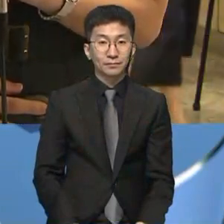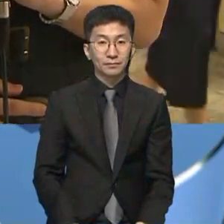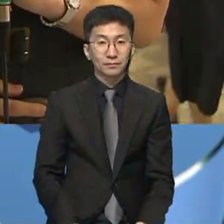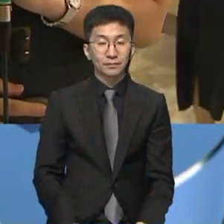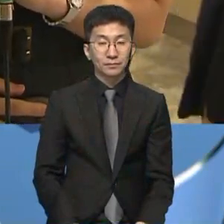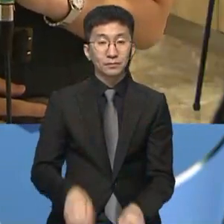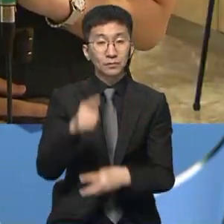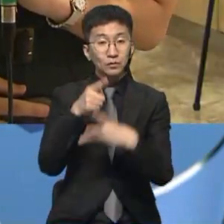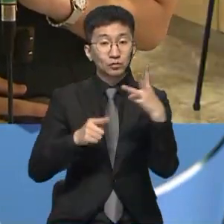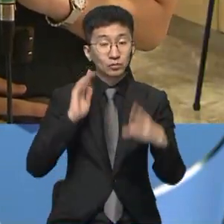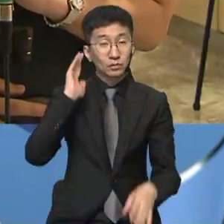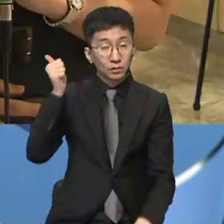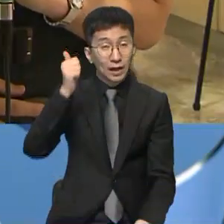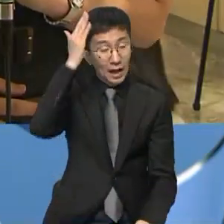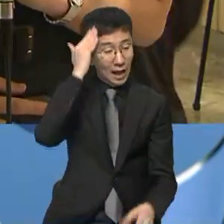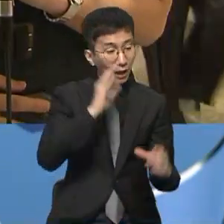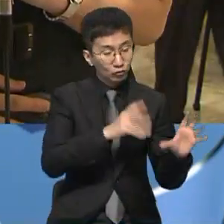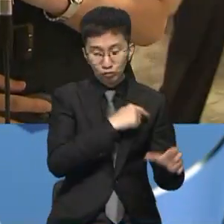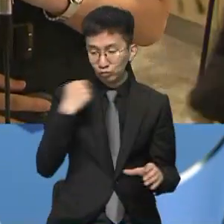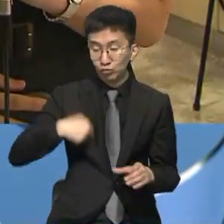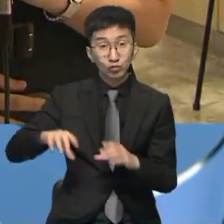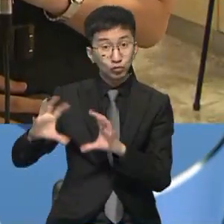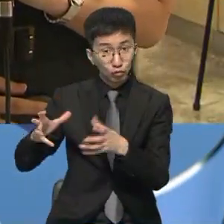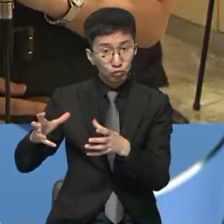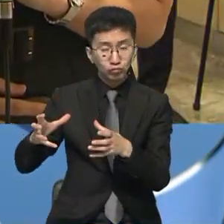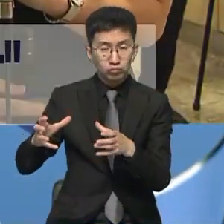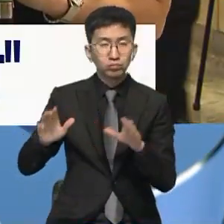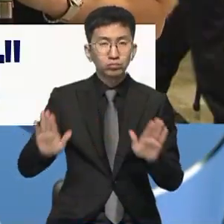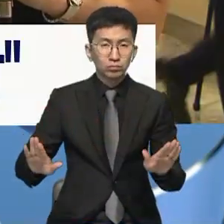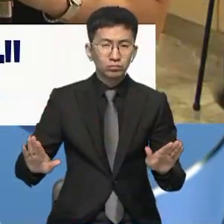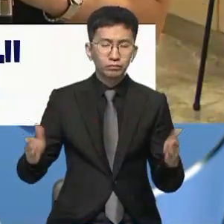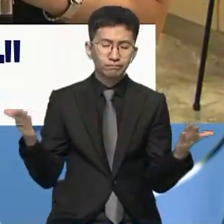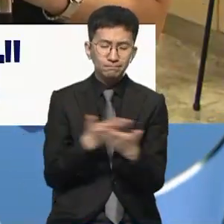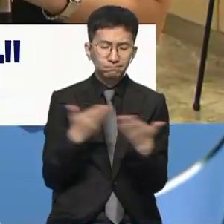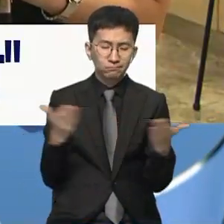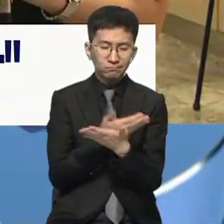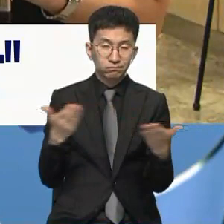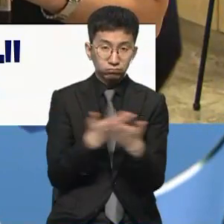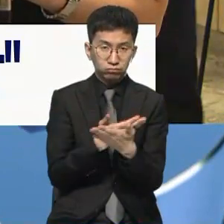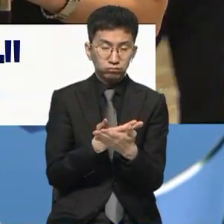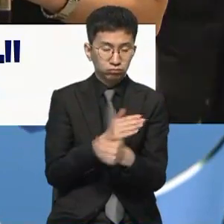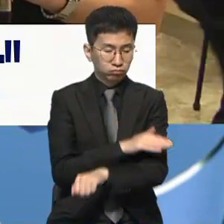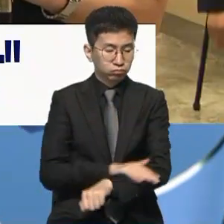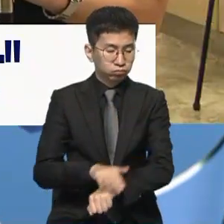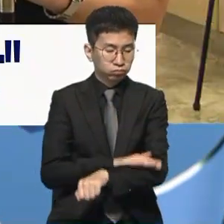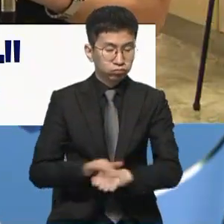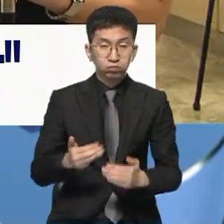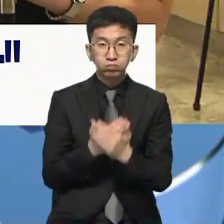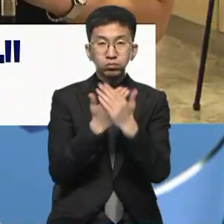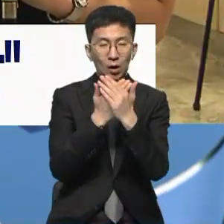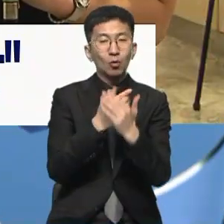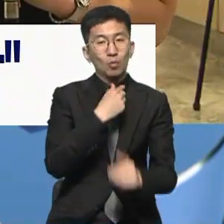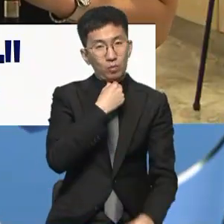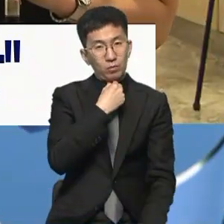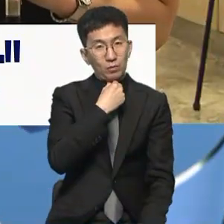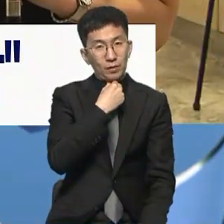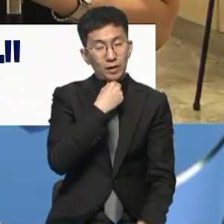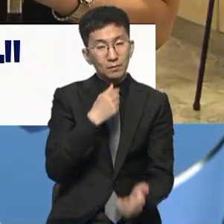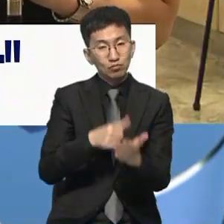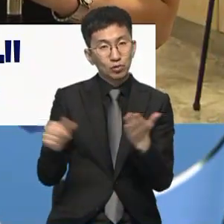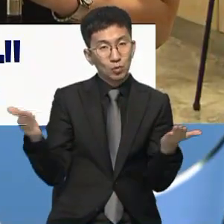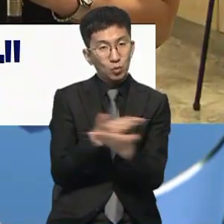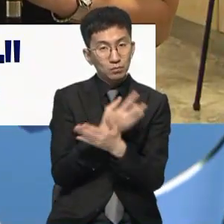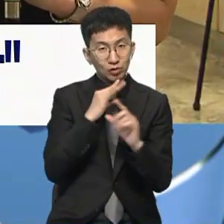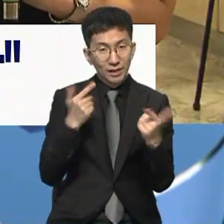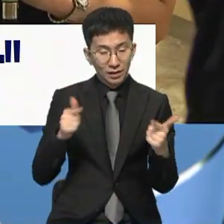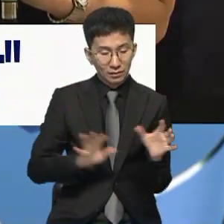네, 윤 대통령은 한중 관계가 그간의 양적 성장을 넘어서 질적으로 발전할 수 있길 기대한다면서 공급망을 비롯한 경제